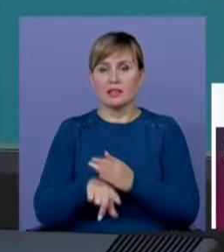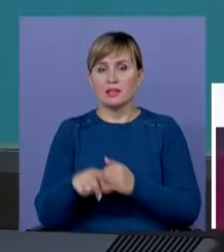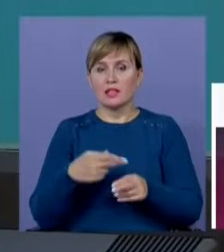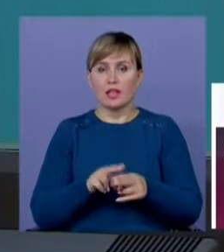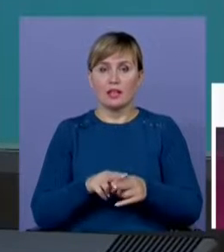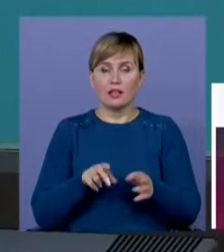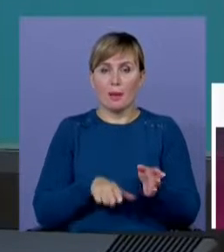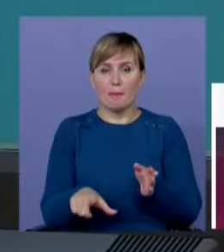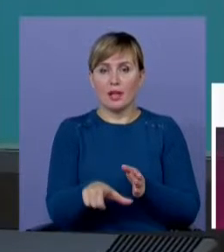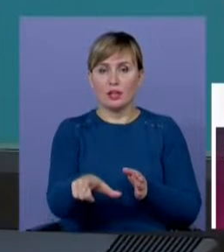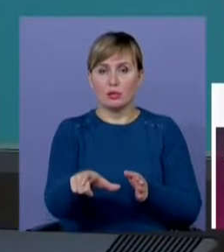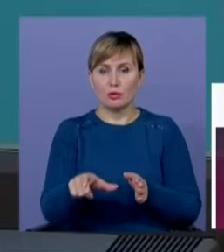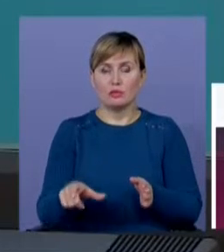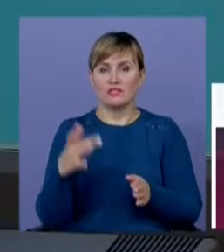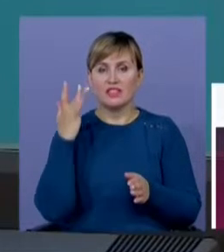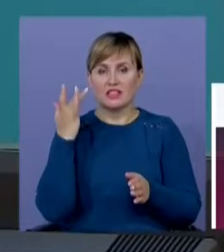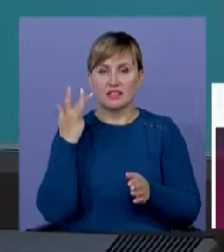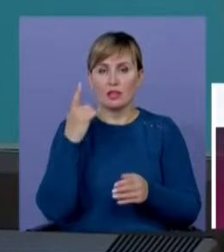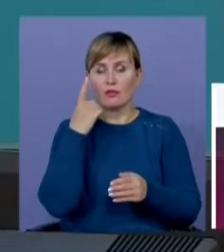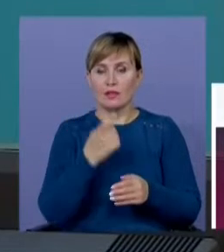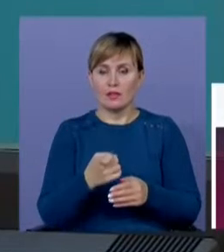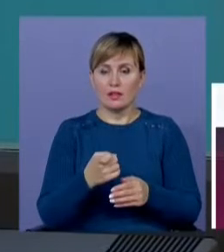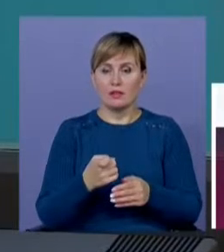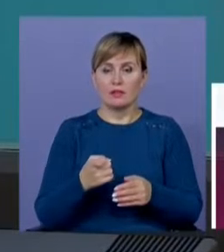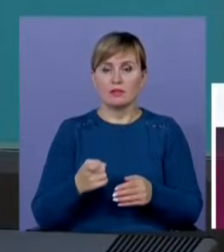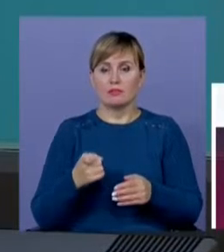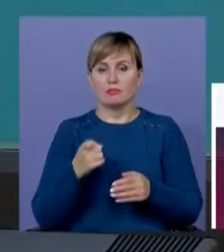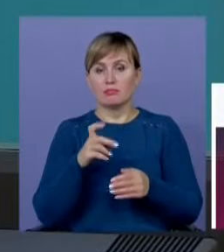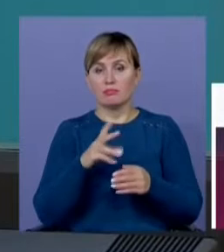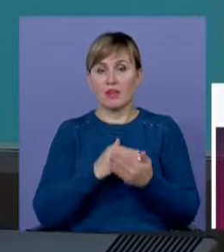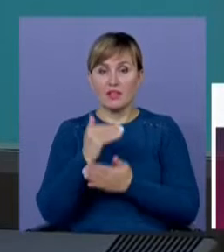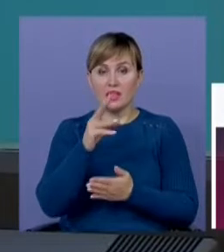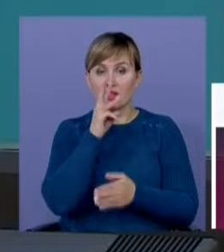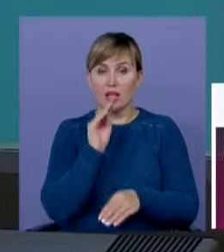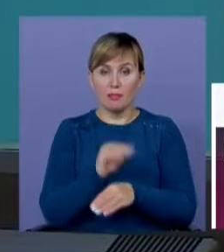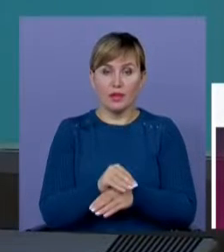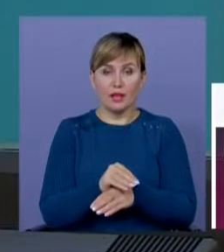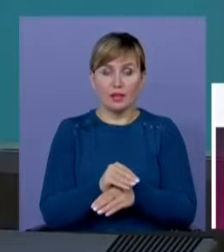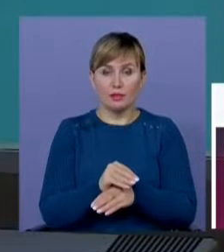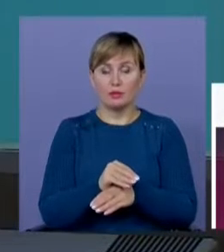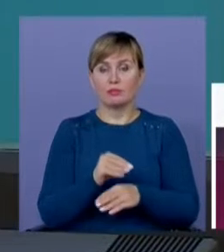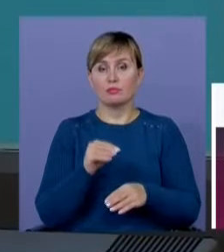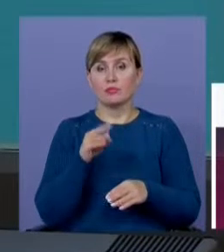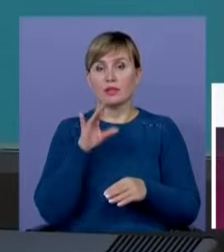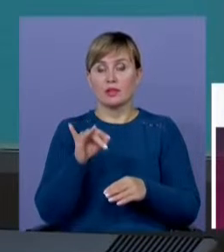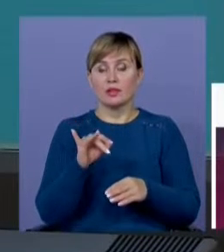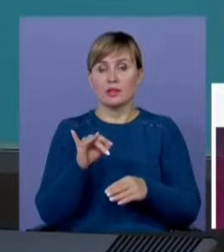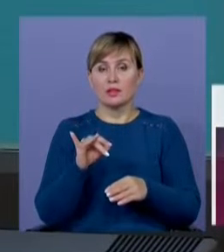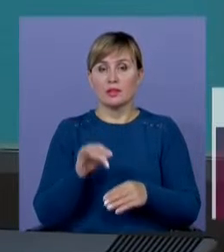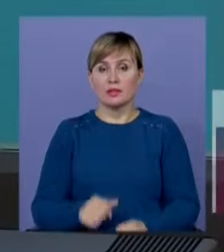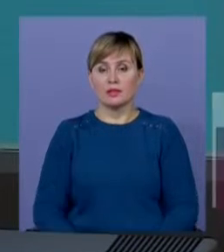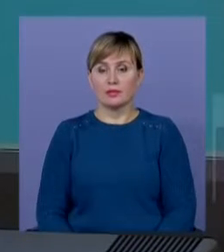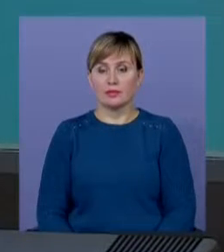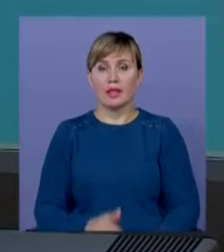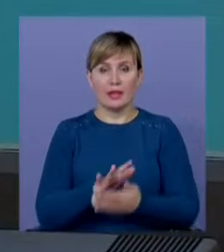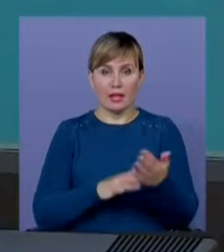патрульная полиция, инспекторы энергии. У нас всегда был некомплект. На сегодняшний заработную плату повысили, например, патрульную полицию на 65%.